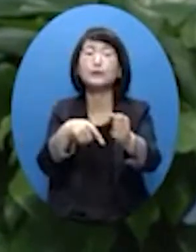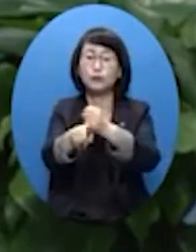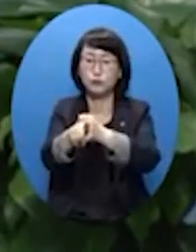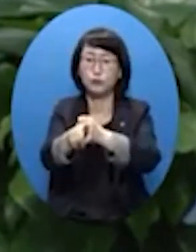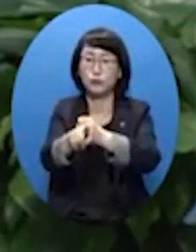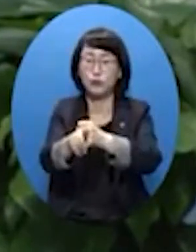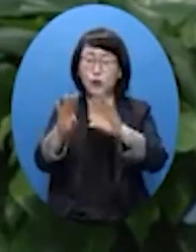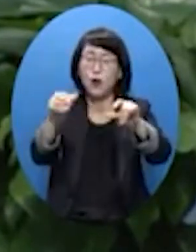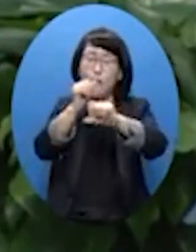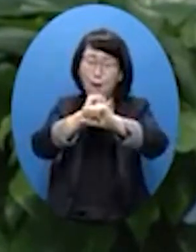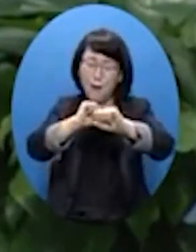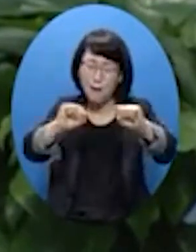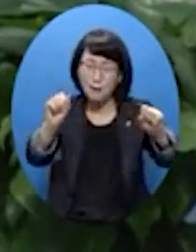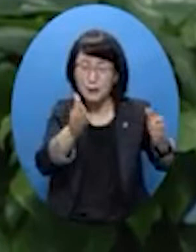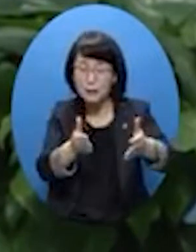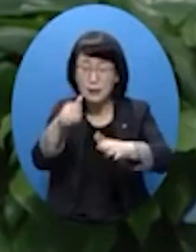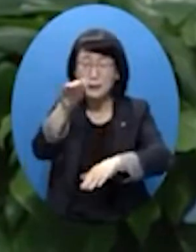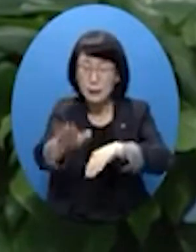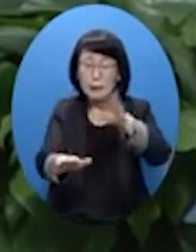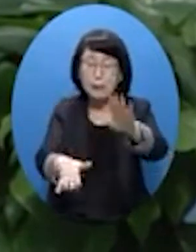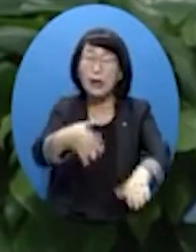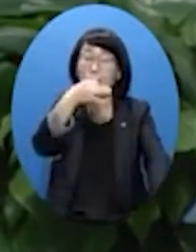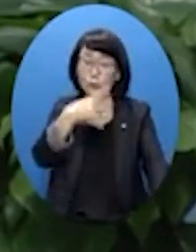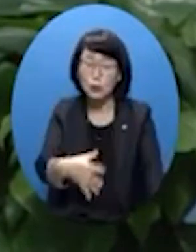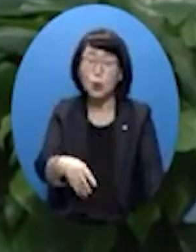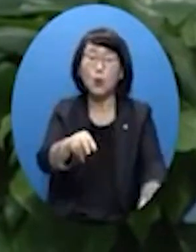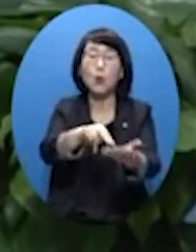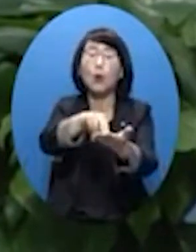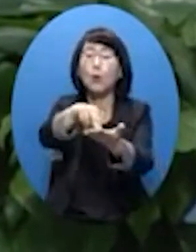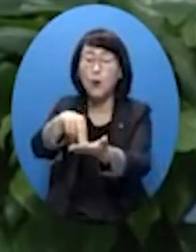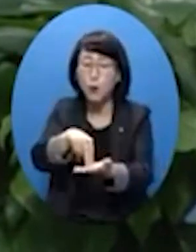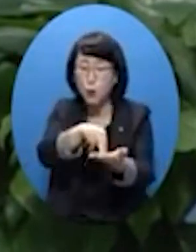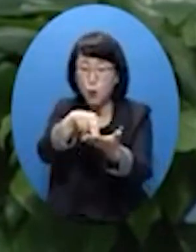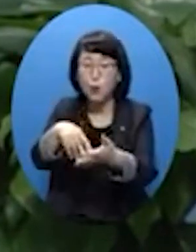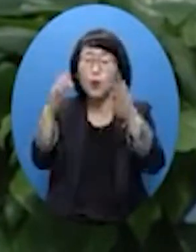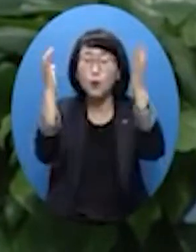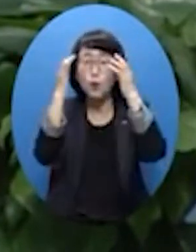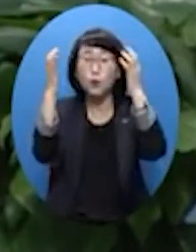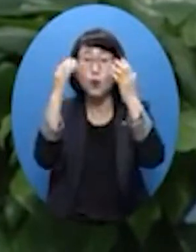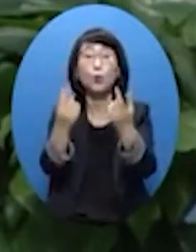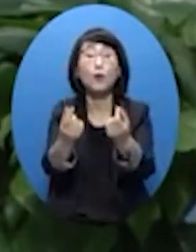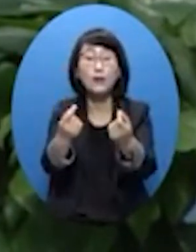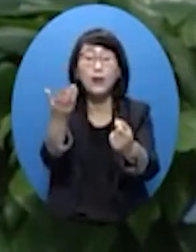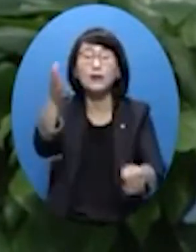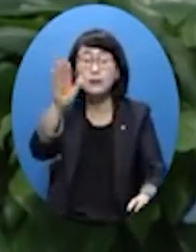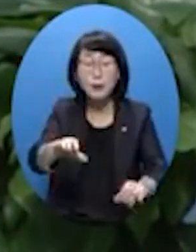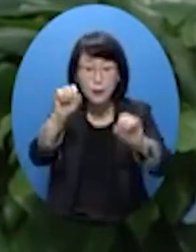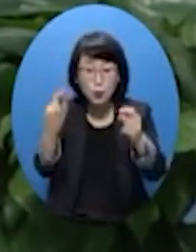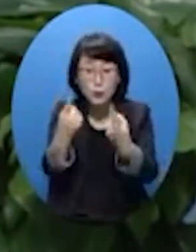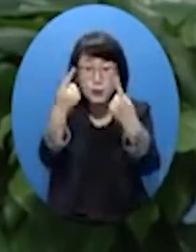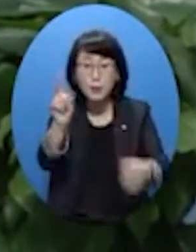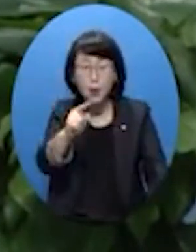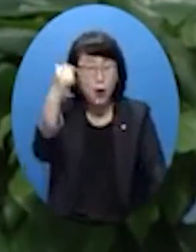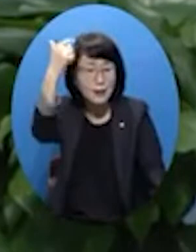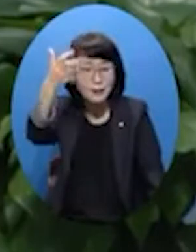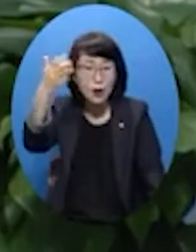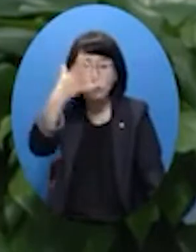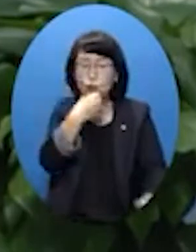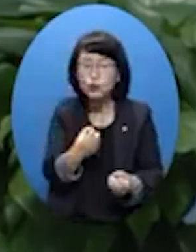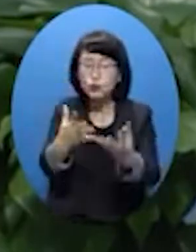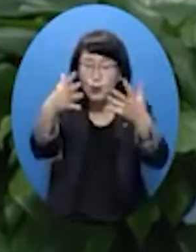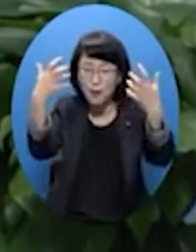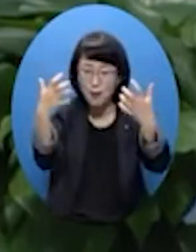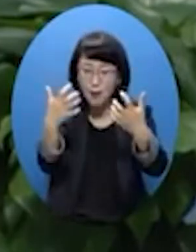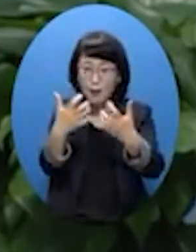길은 힘들고 또 때 떨어 외롭고 고통스러운 길이 있지만은 동시에 영적 축복이 넘치는